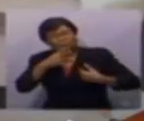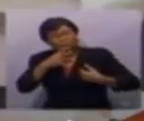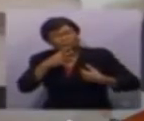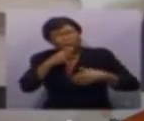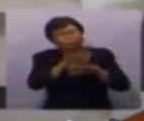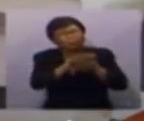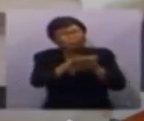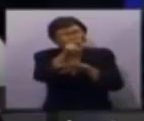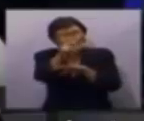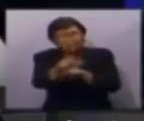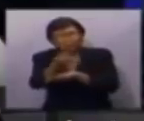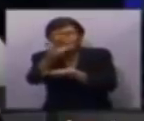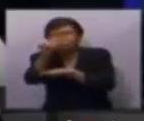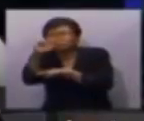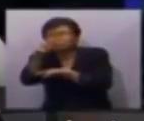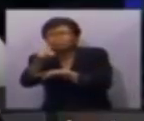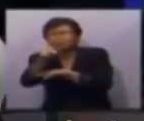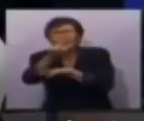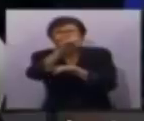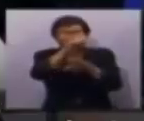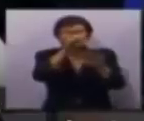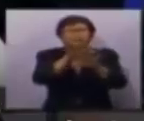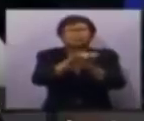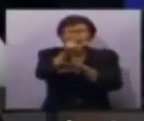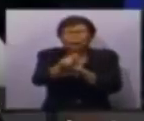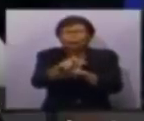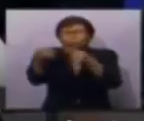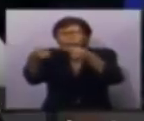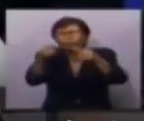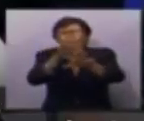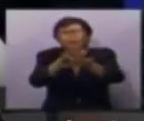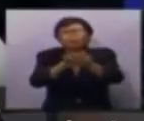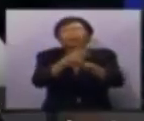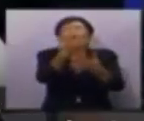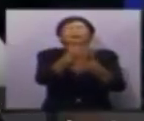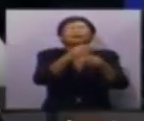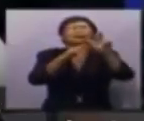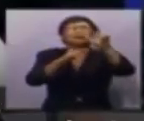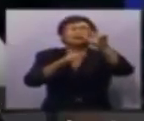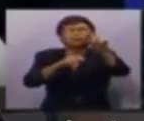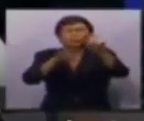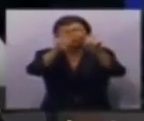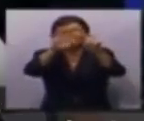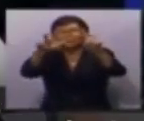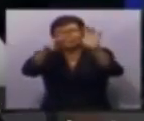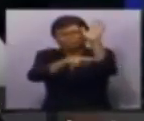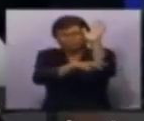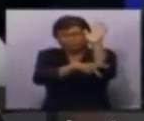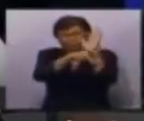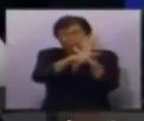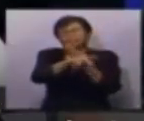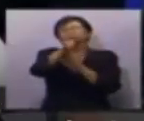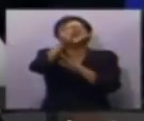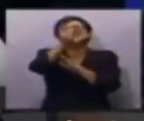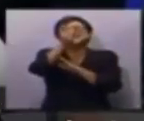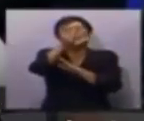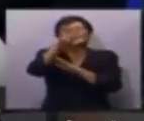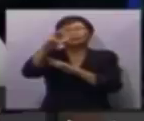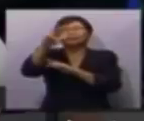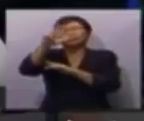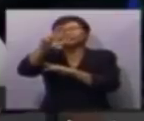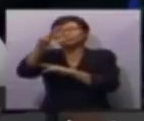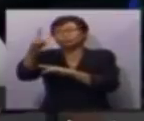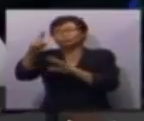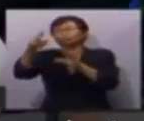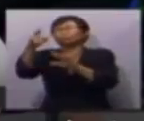tentang secara spesifiknya untuk tiga penjuru pertandingannya, 143 parlimen dan juga 331 DUN.